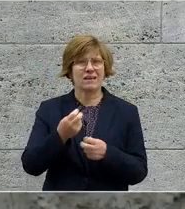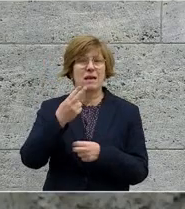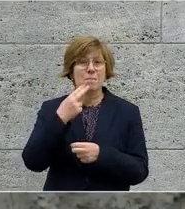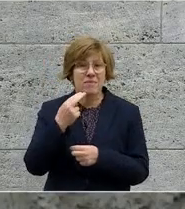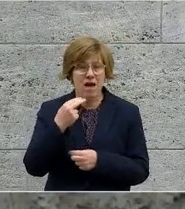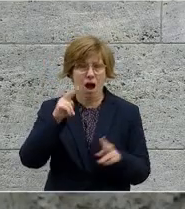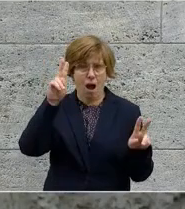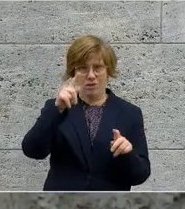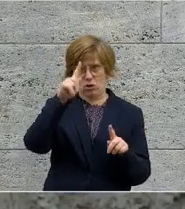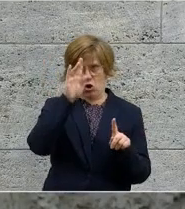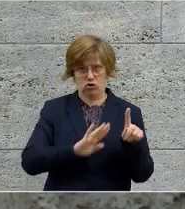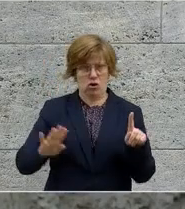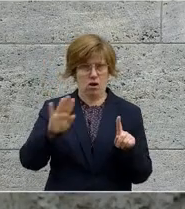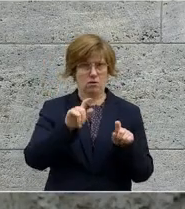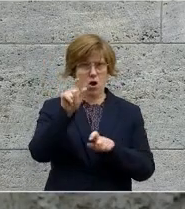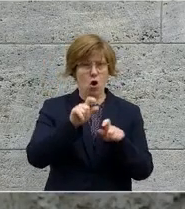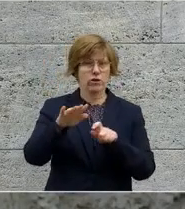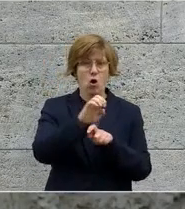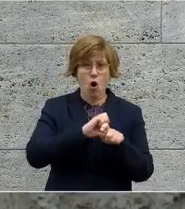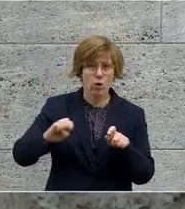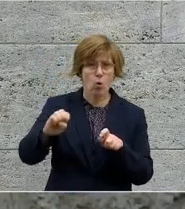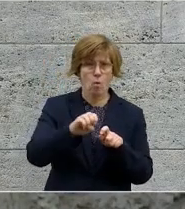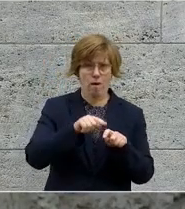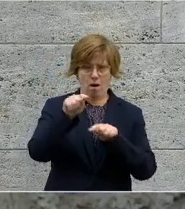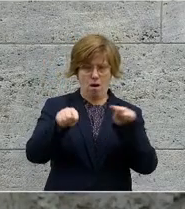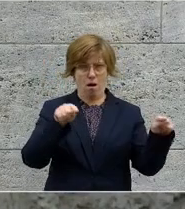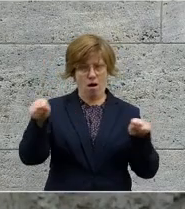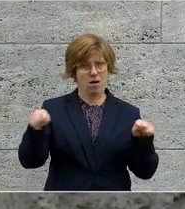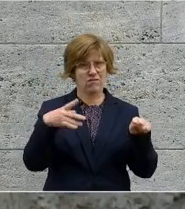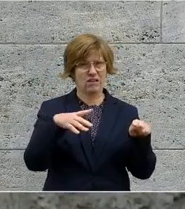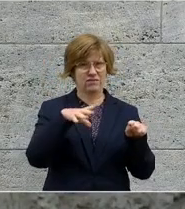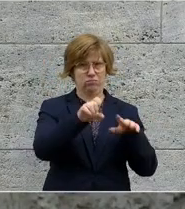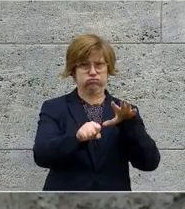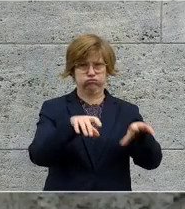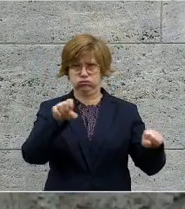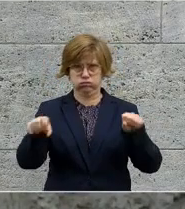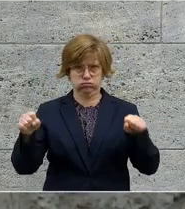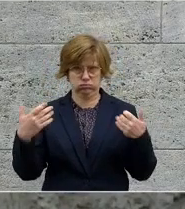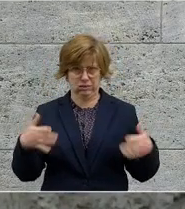Deutschlands an den Menschen in Europa und darüber hinaus verübt wurden.